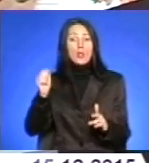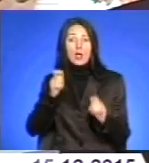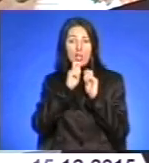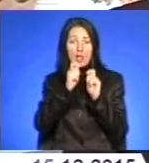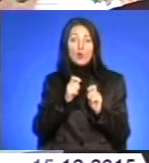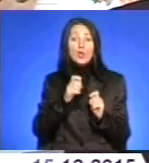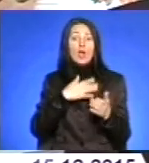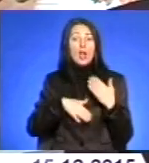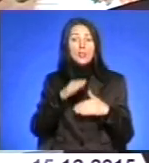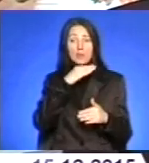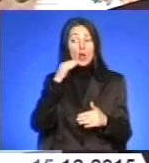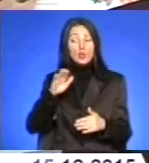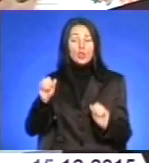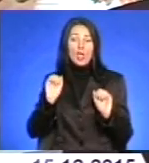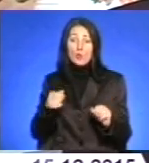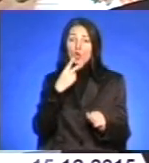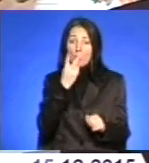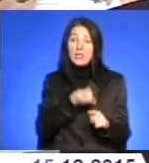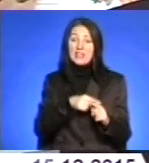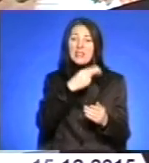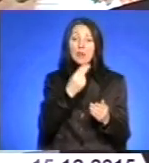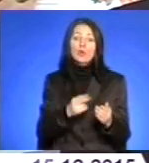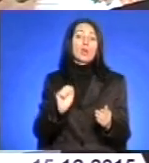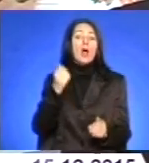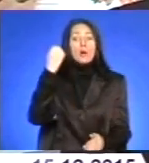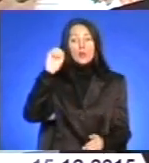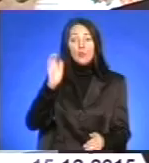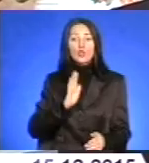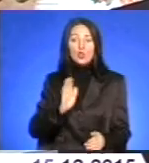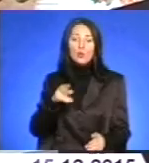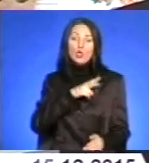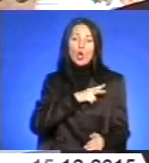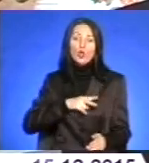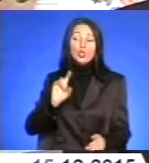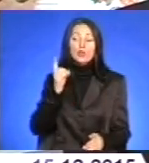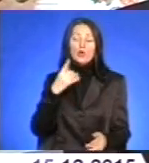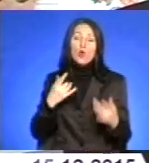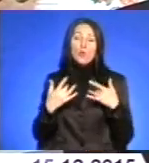зможуть безпосередньо побачити ці малюнки, а переможці вже будуть також нагороджені у Ляльковому театрі.